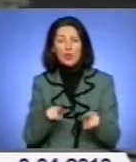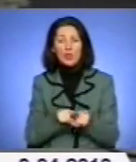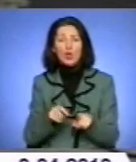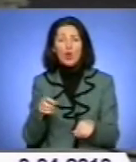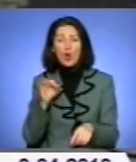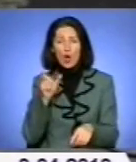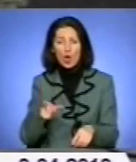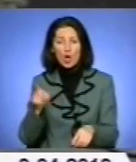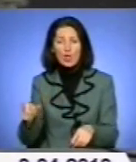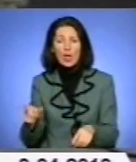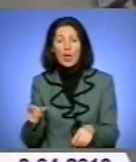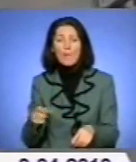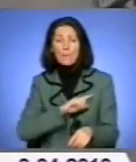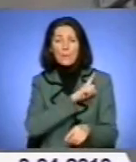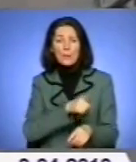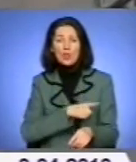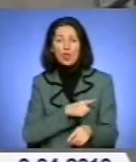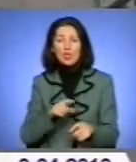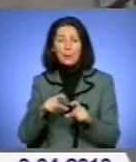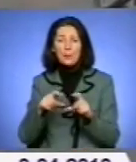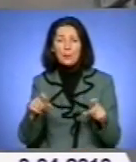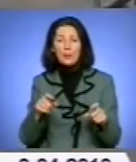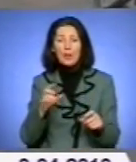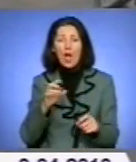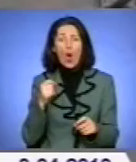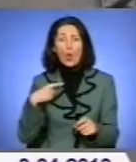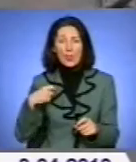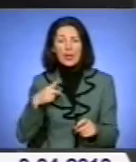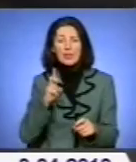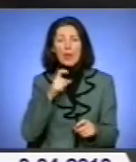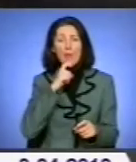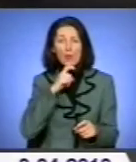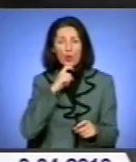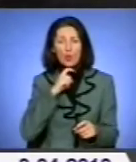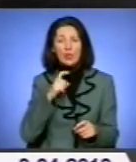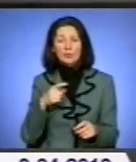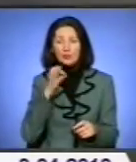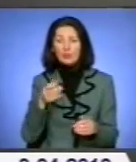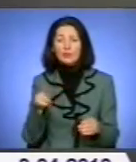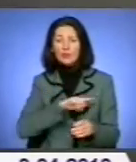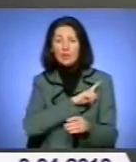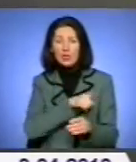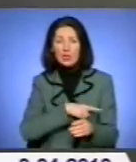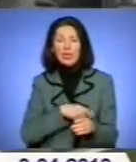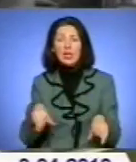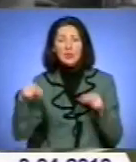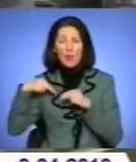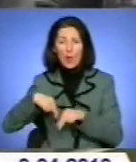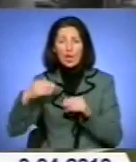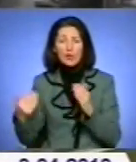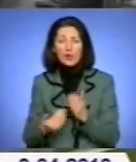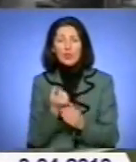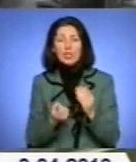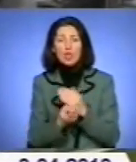нафтопроводів «Одеса-Броди» та «Дружба». В свою чергу казахська делегація запропонувала поглибити співпрацю в галузі відновлювальних джерел енергії, а також